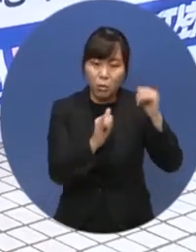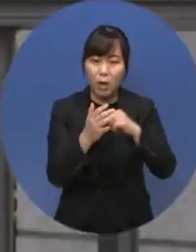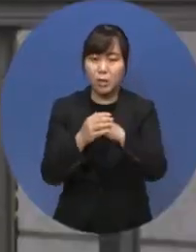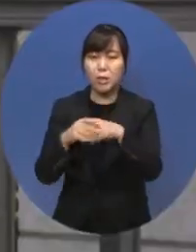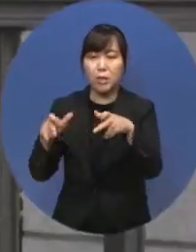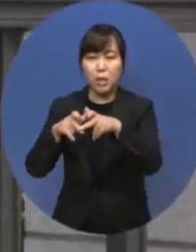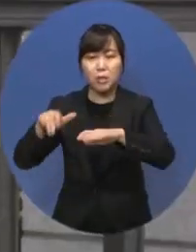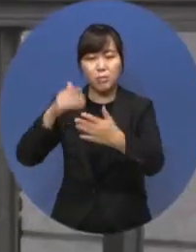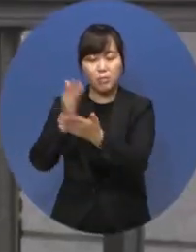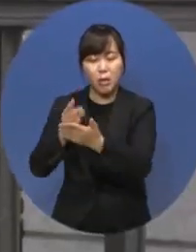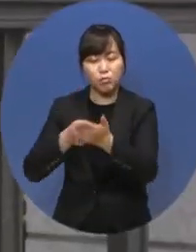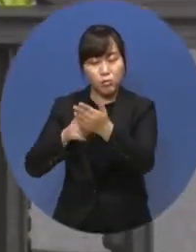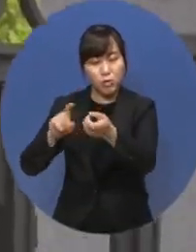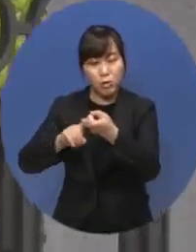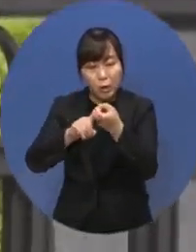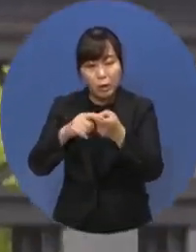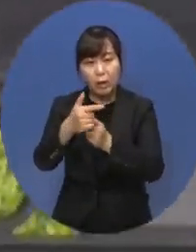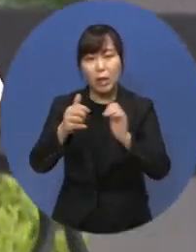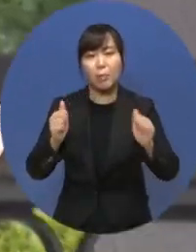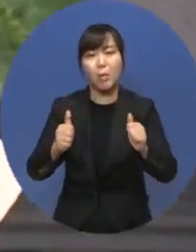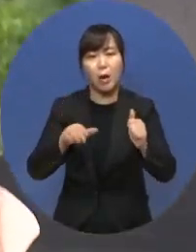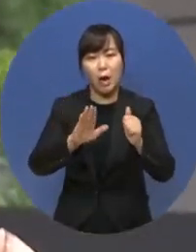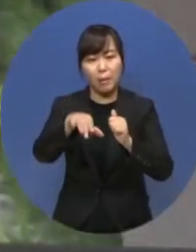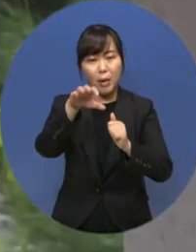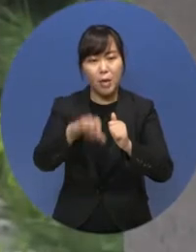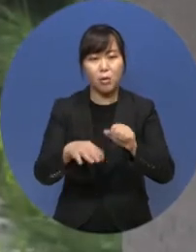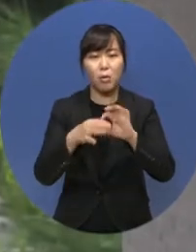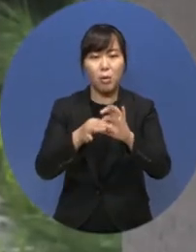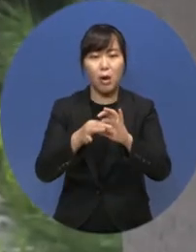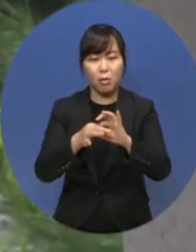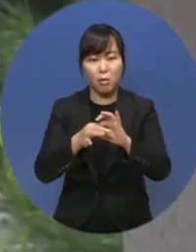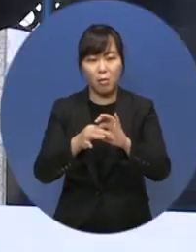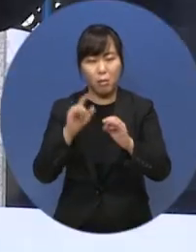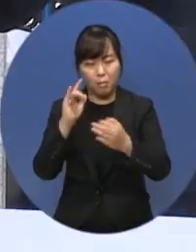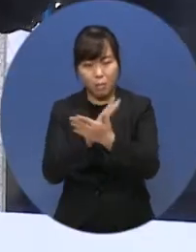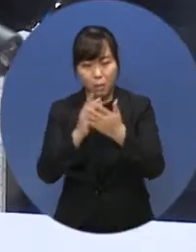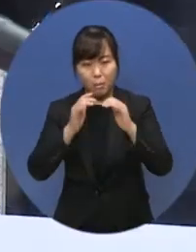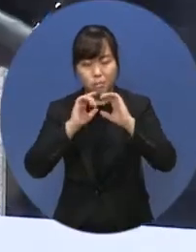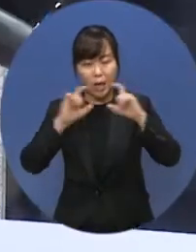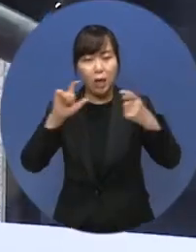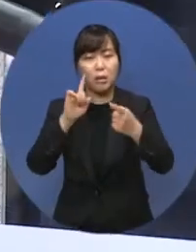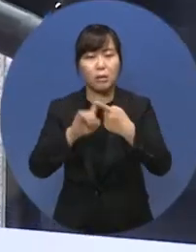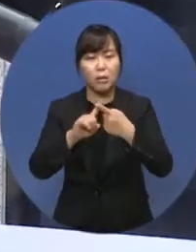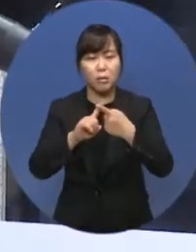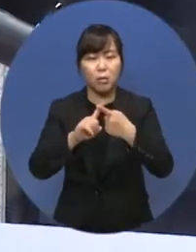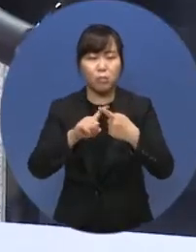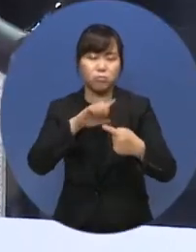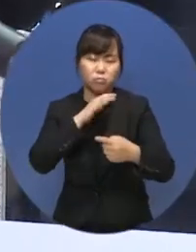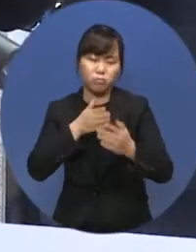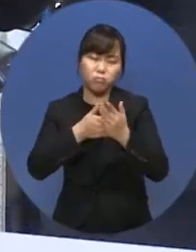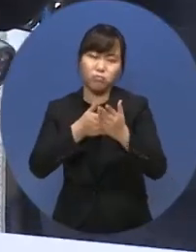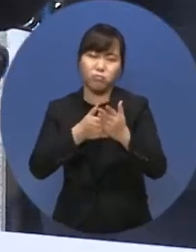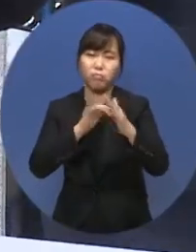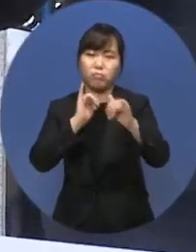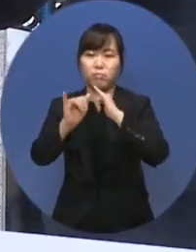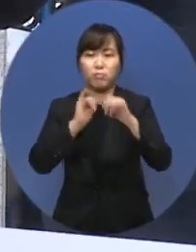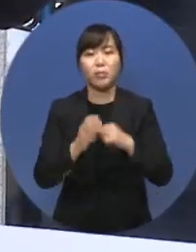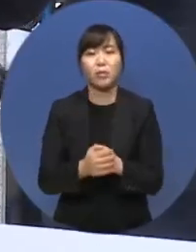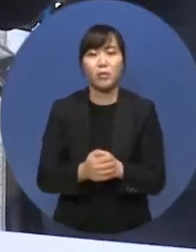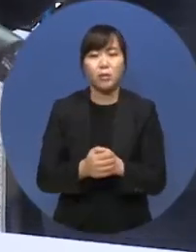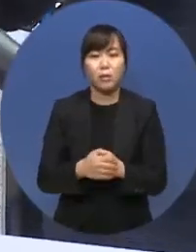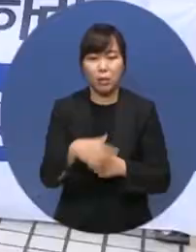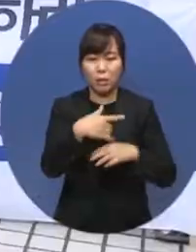차별금지 추진연대는 대법원 앞에서 해당 판결을 규탄하는 기자회견을 열었습니다.